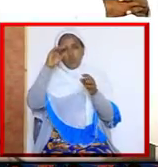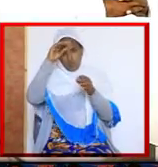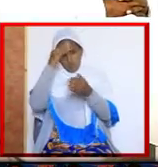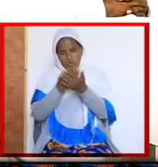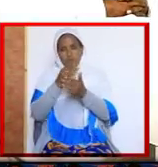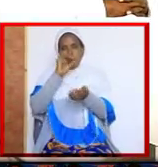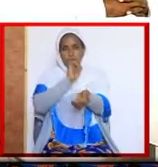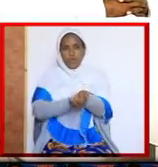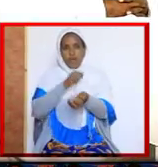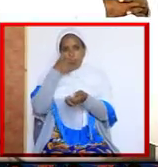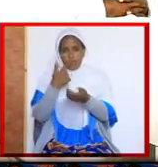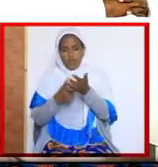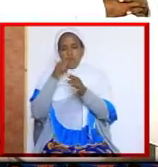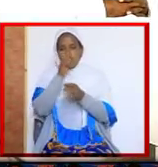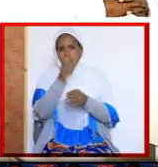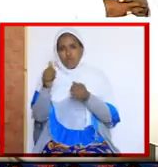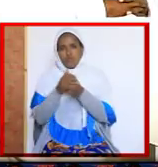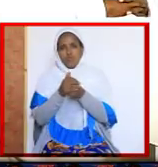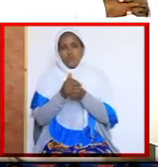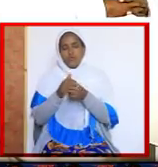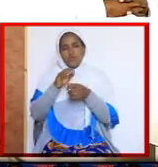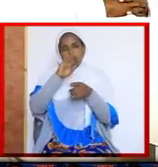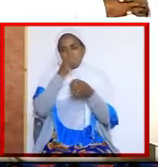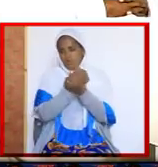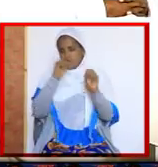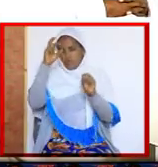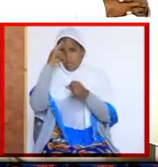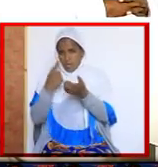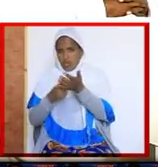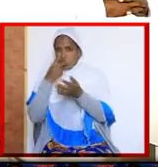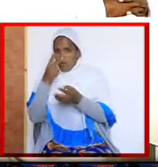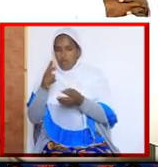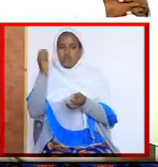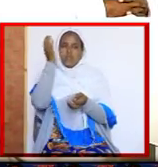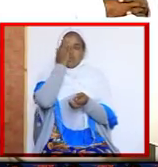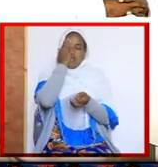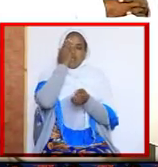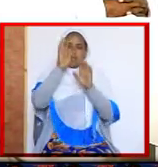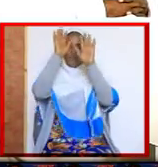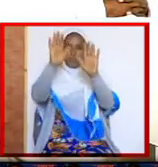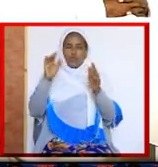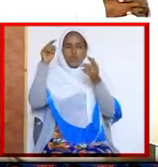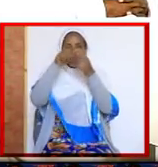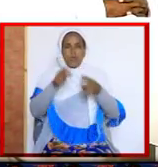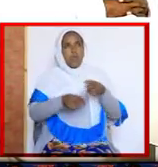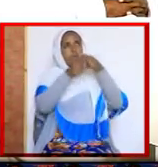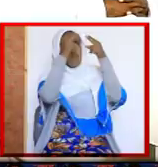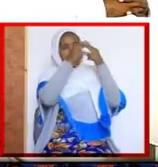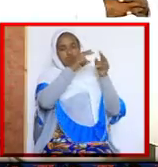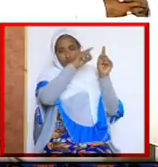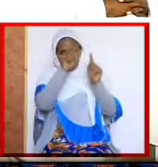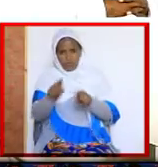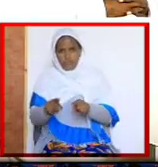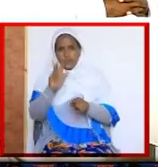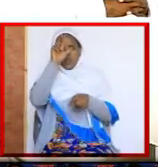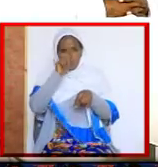ጽባዊ የሚመሰልበት ነው። እስራኤል ተማርከው ወደ ባቢሎን ፋርስ ወርደዋል። 3 ጊዜ ነው የተማረኩት። አንደኛው ሁለተኛው